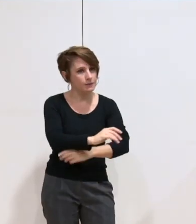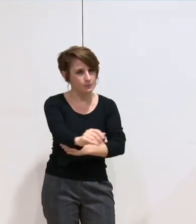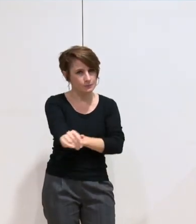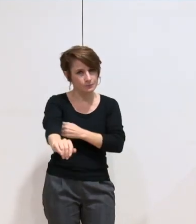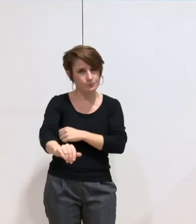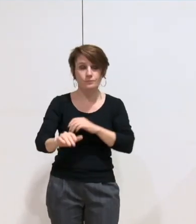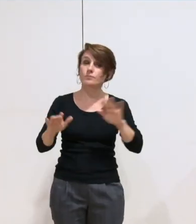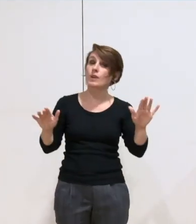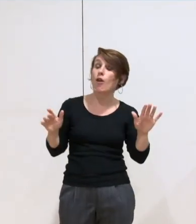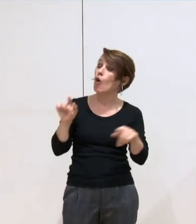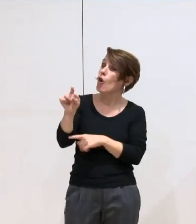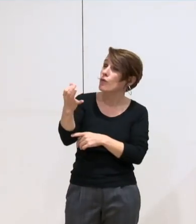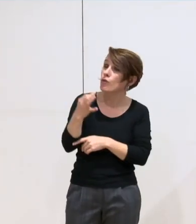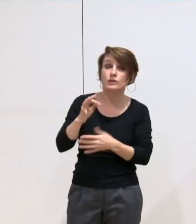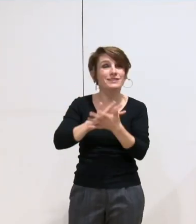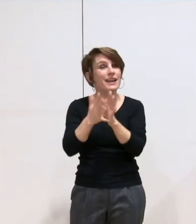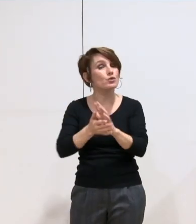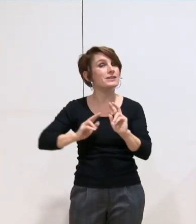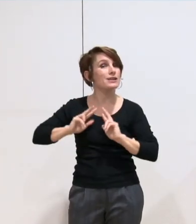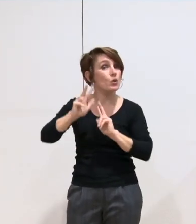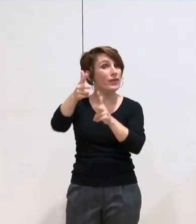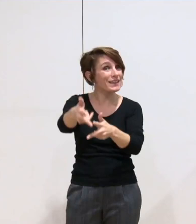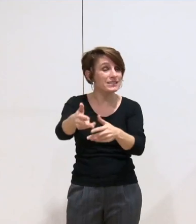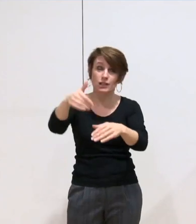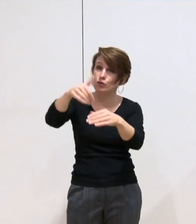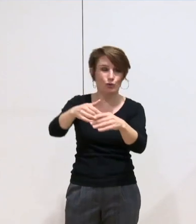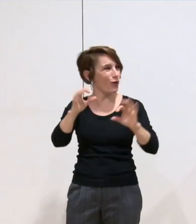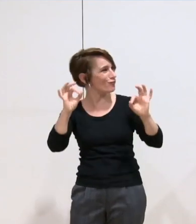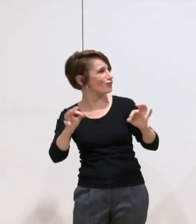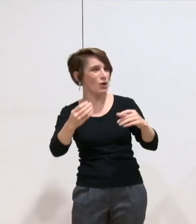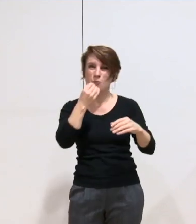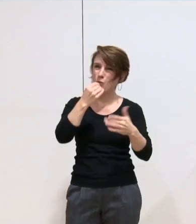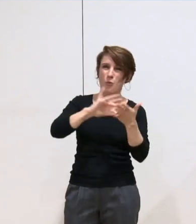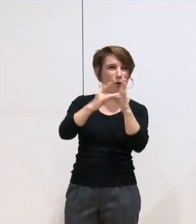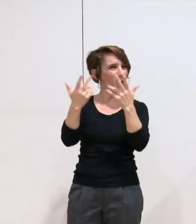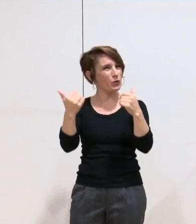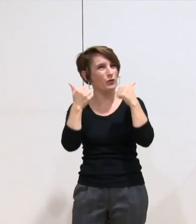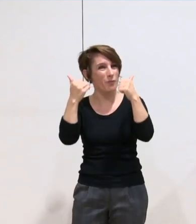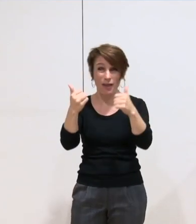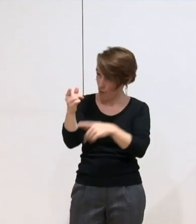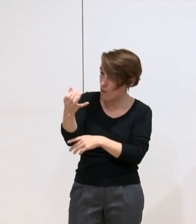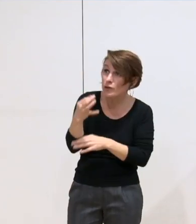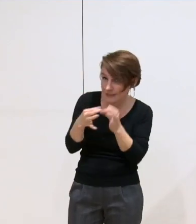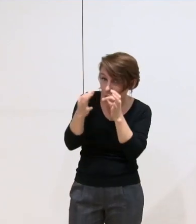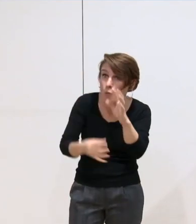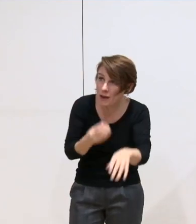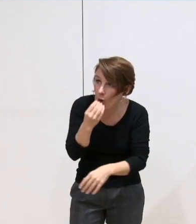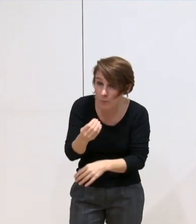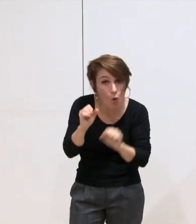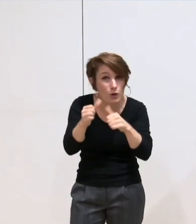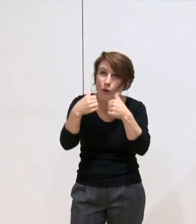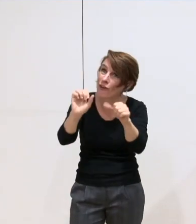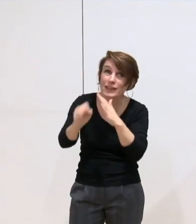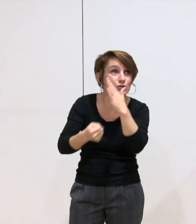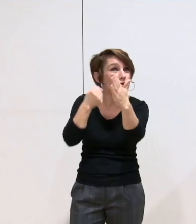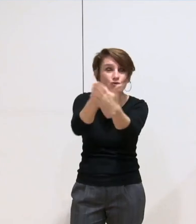Et que finalement, ils pourront continuer à travailler jusqu'à cet été. Tout en nous disant d'ailleurs que leur bilan est bon. Il y a donc une